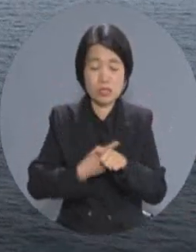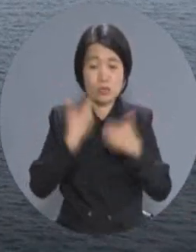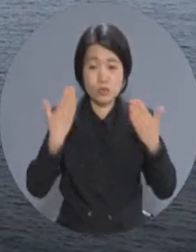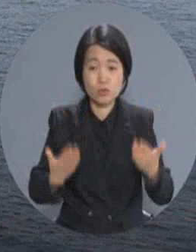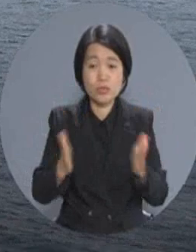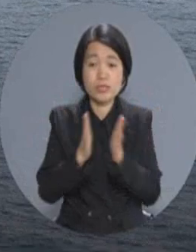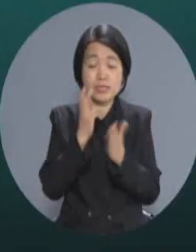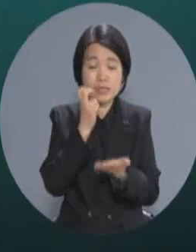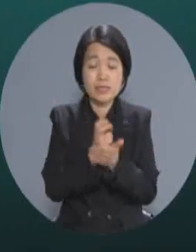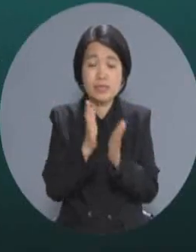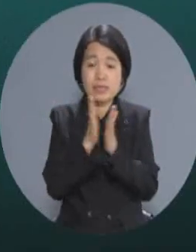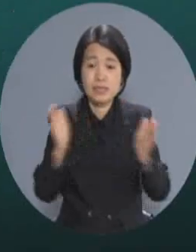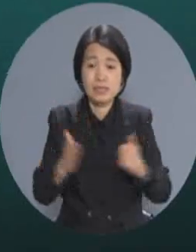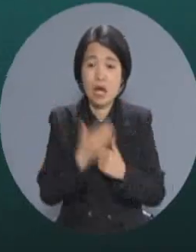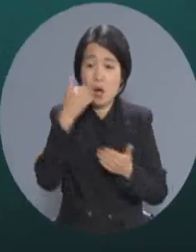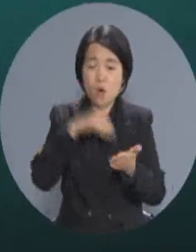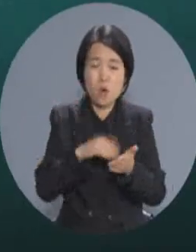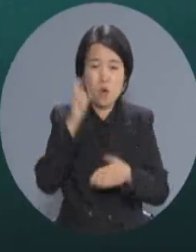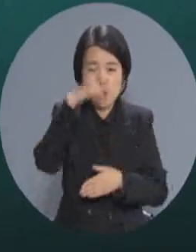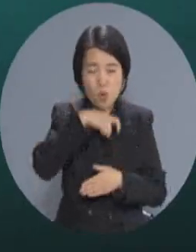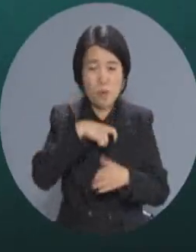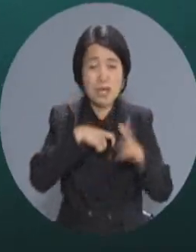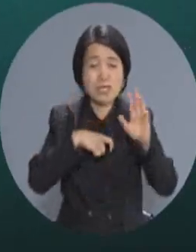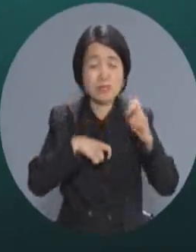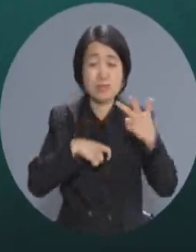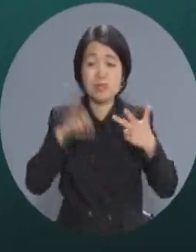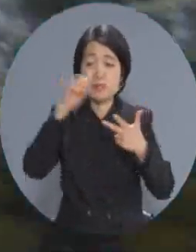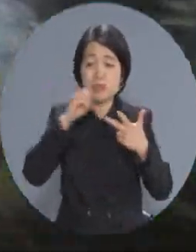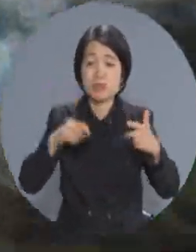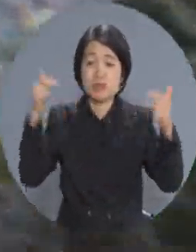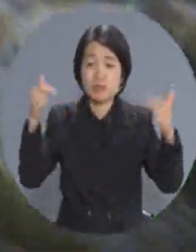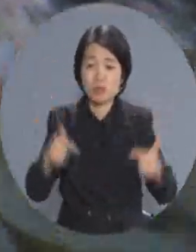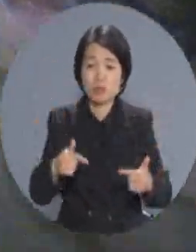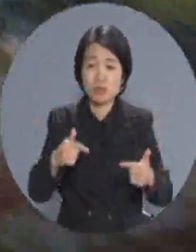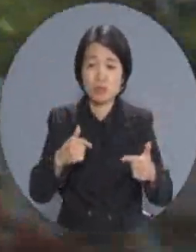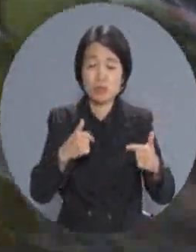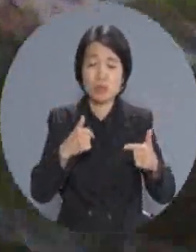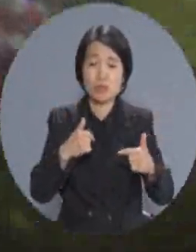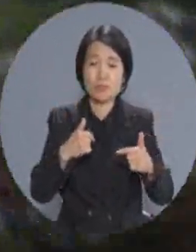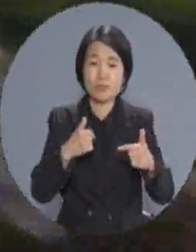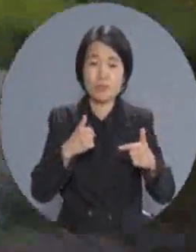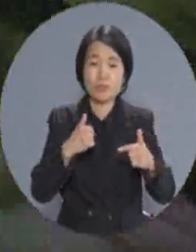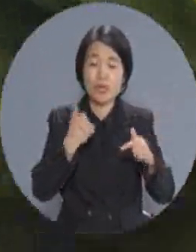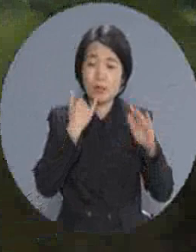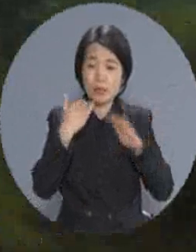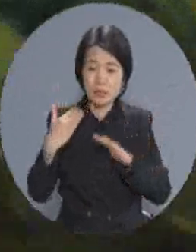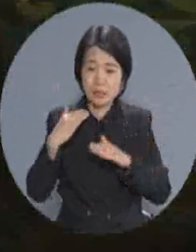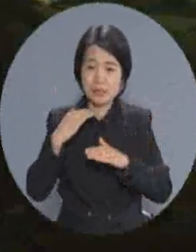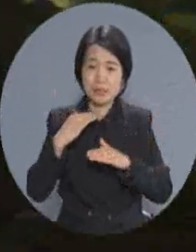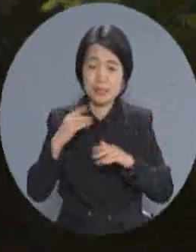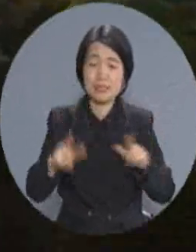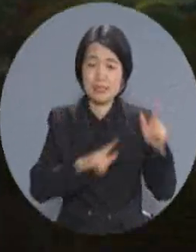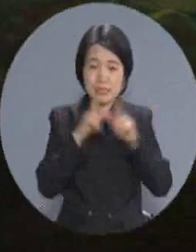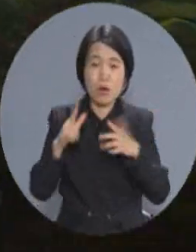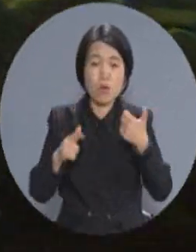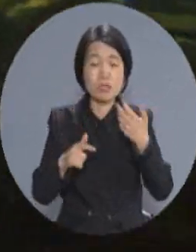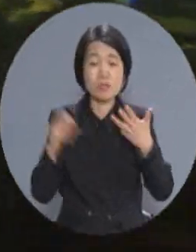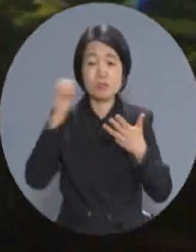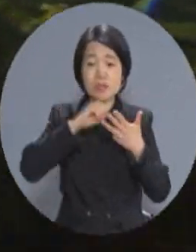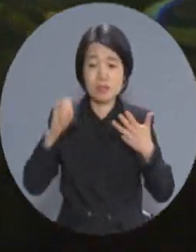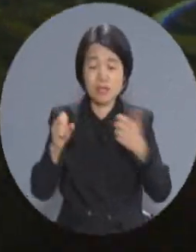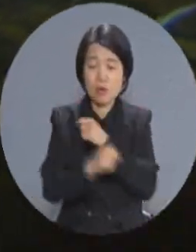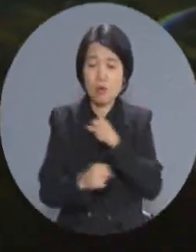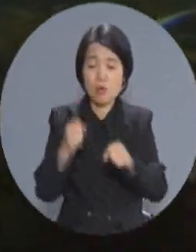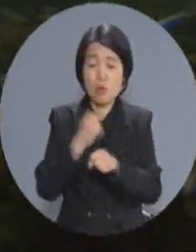휴식제를 시행했더니 갯바위 오염도가 37% 줄고 해양생물 서식 밀도는 58% 증가하는